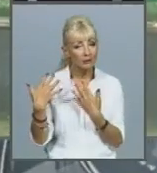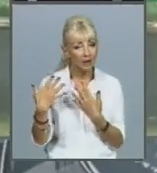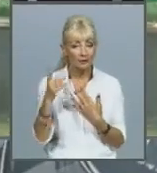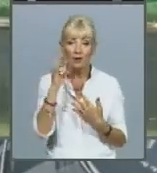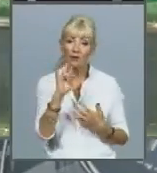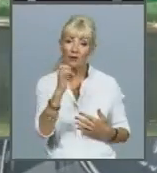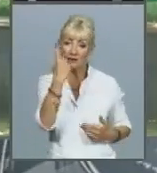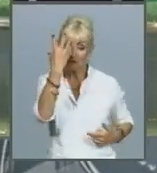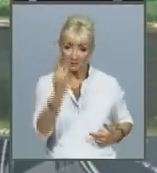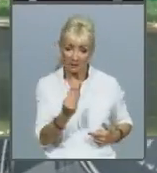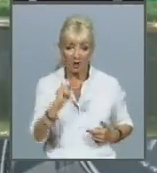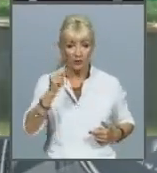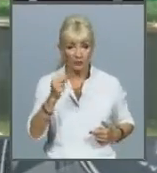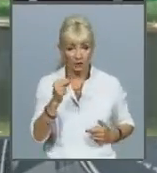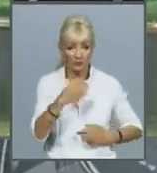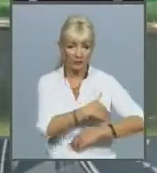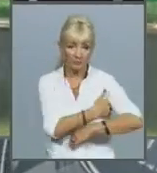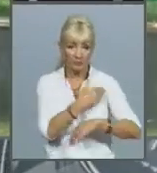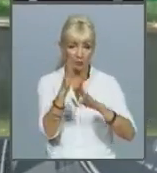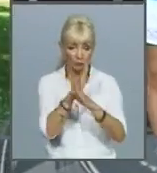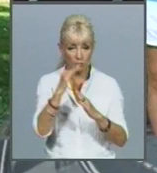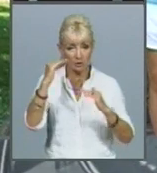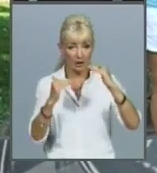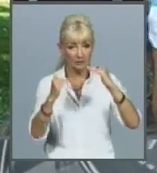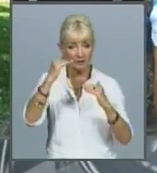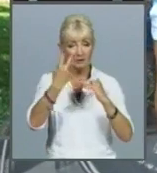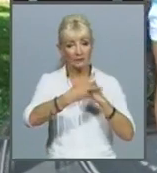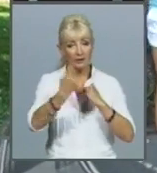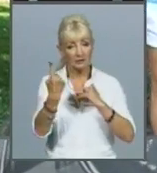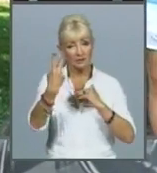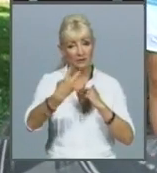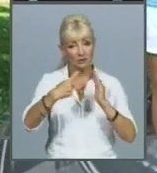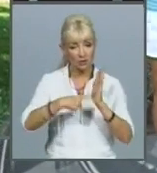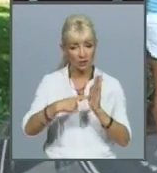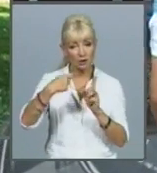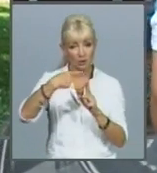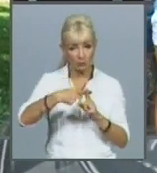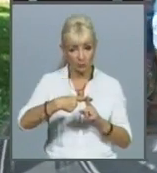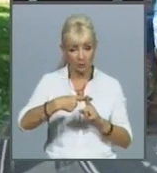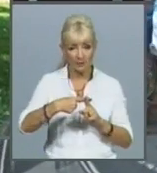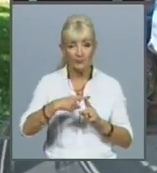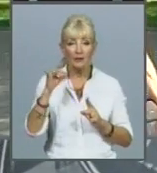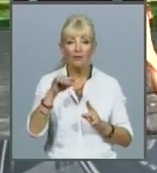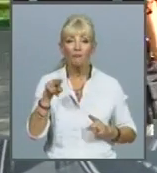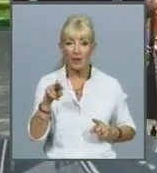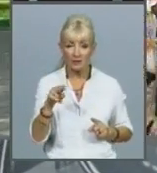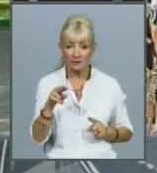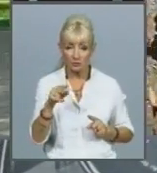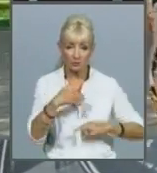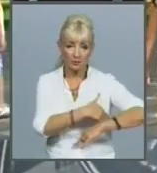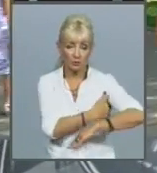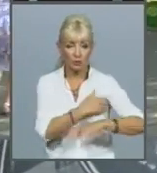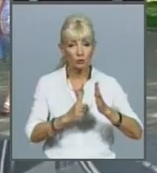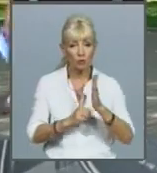на один день. У четвер температура повітря коливатиметься в межах 21-26 градусів вище нуля. У п'ятницю стовпчик